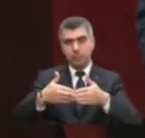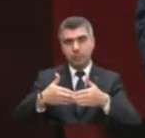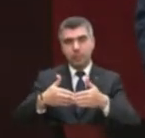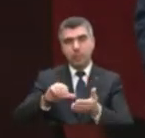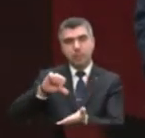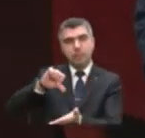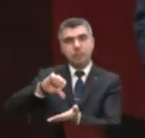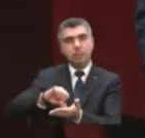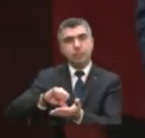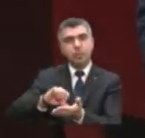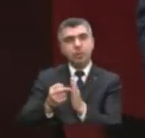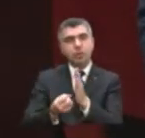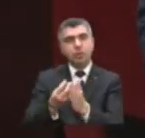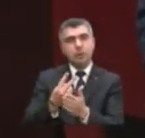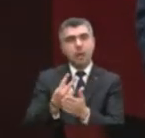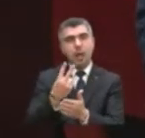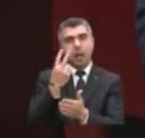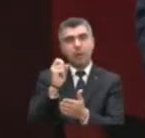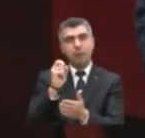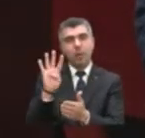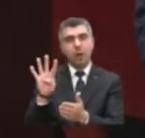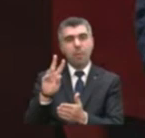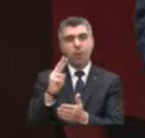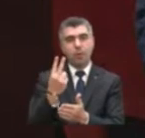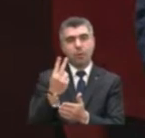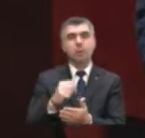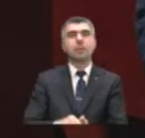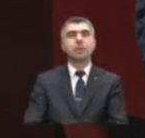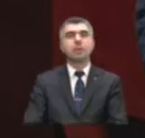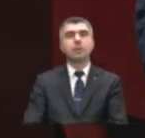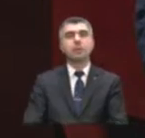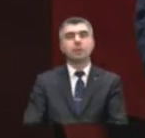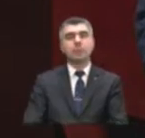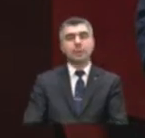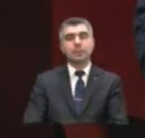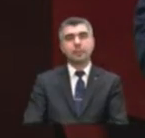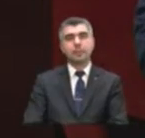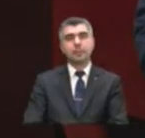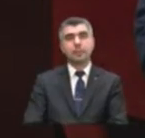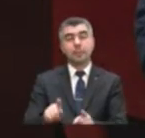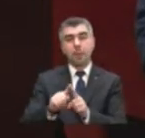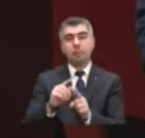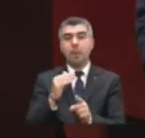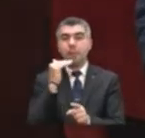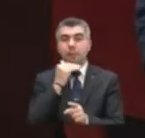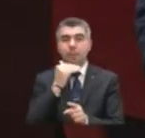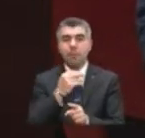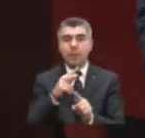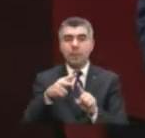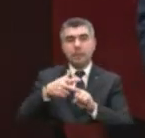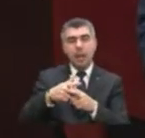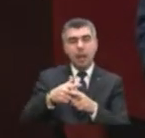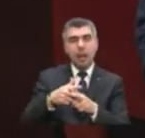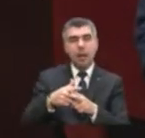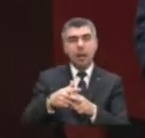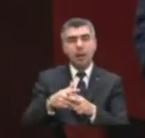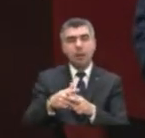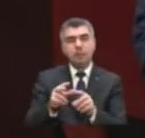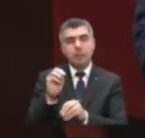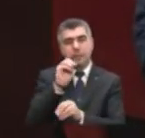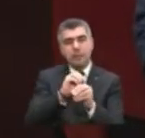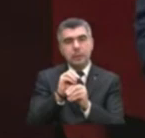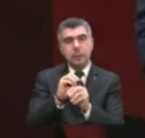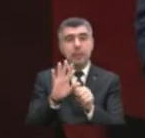اللي غيتوجد سنة 2024، غتكون عندها منطقة تسريع صناعي اللي كتضم أكثر من 600